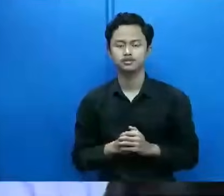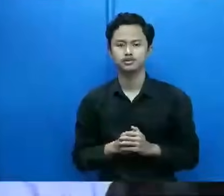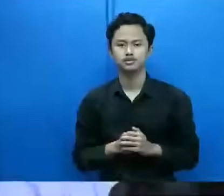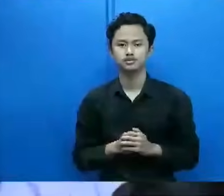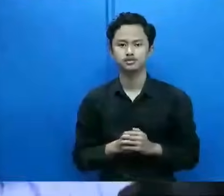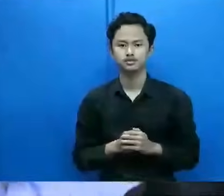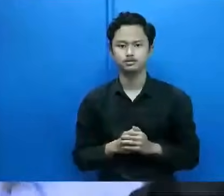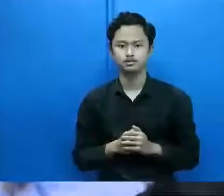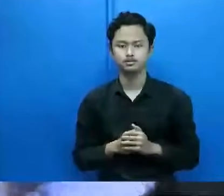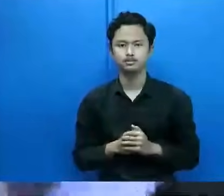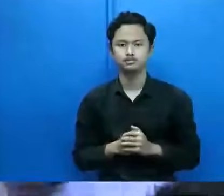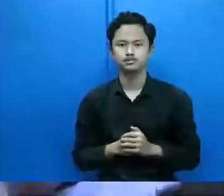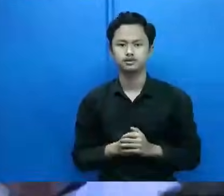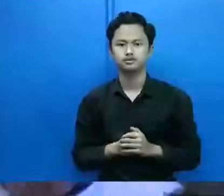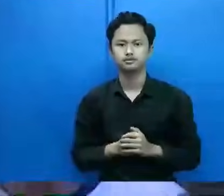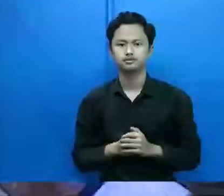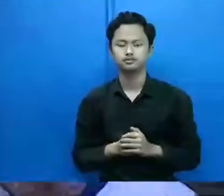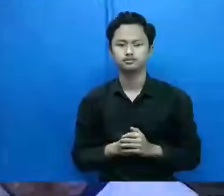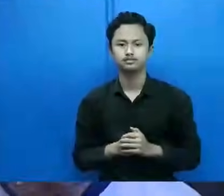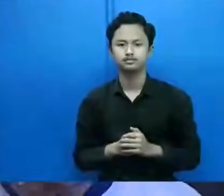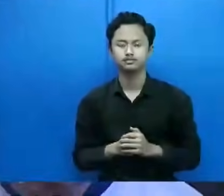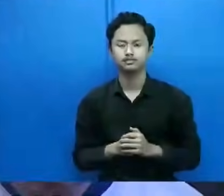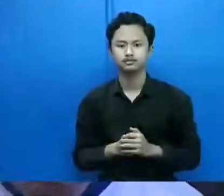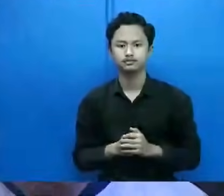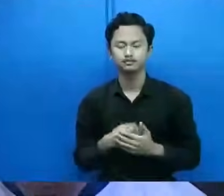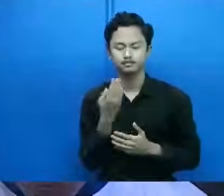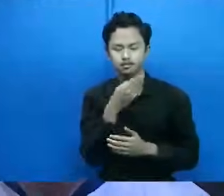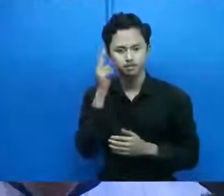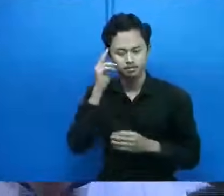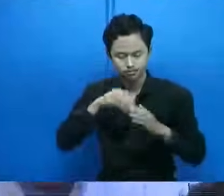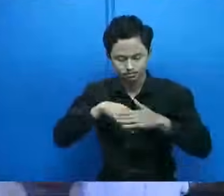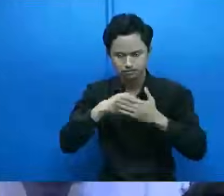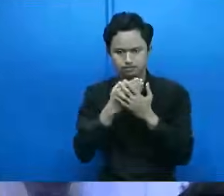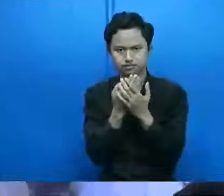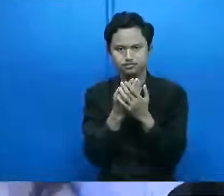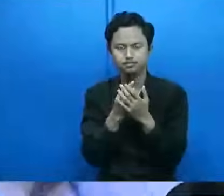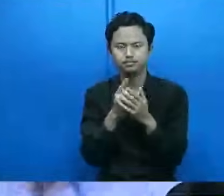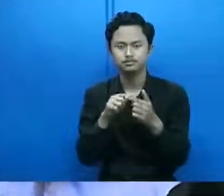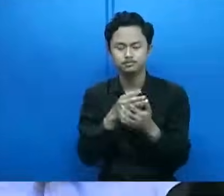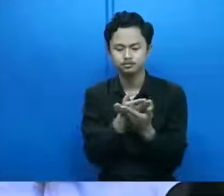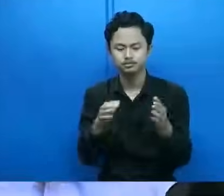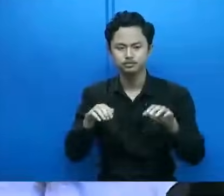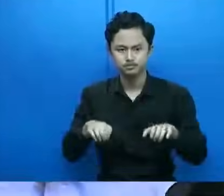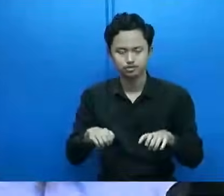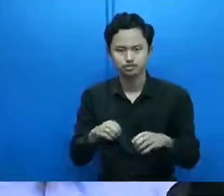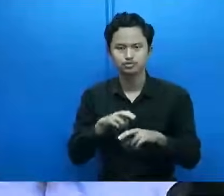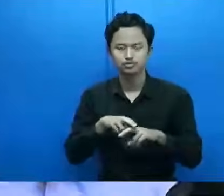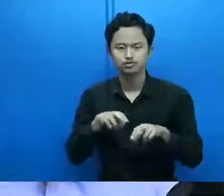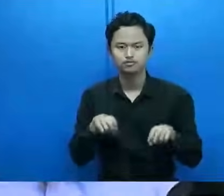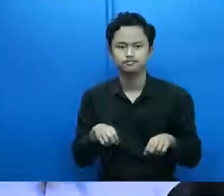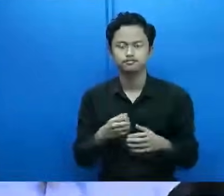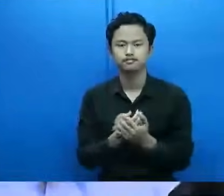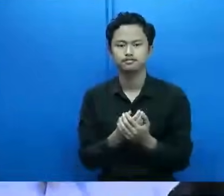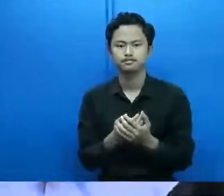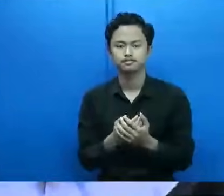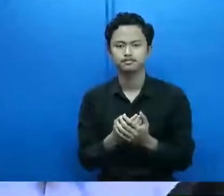yanbaghi li jalali wajhika al-karim wa li'azami sultani. Allahumma ya fatir as-samawati wal ardi wa bainahunna. Allahumma ya nur as-samawati wal ardi wa ma